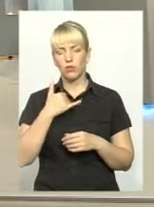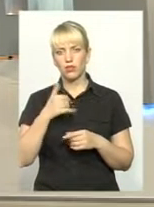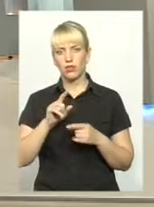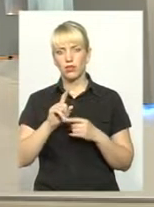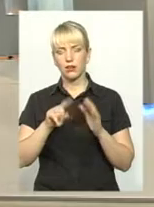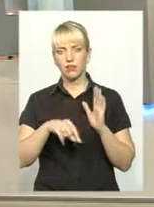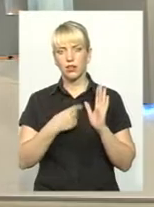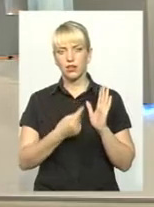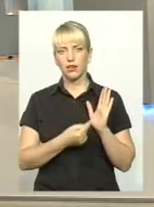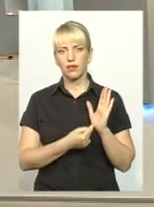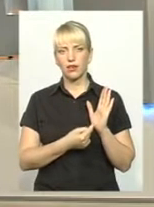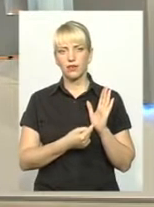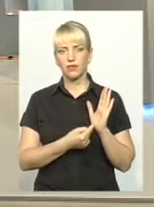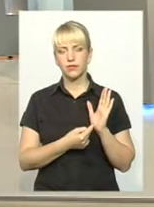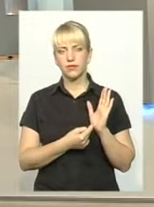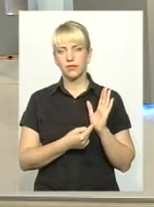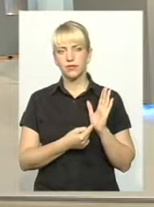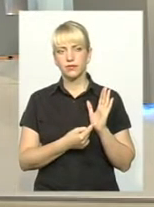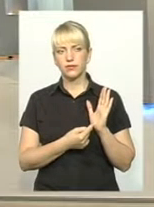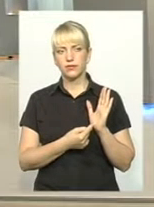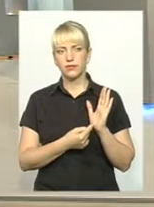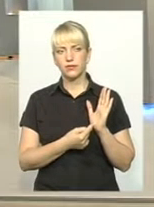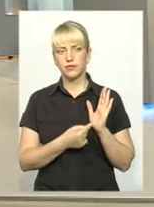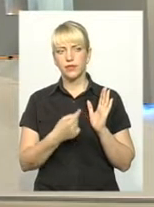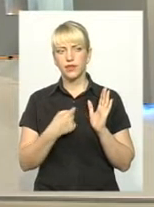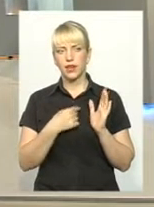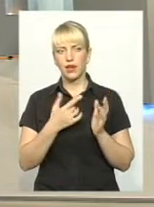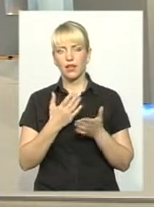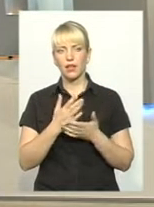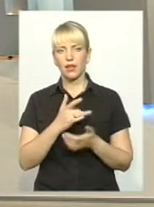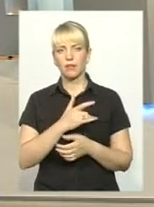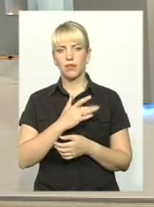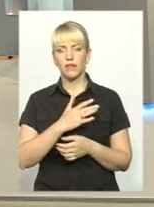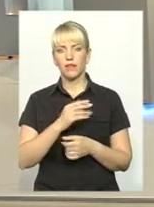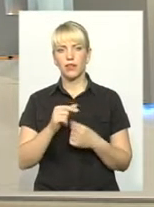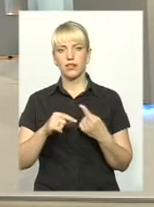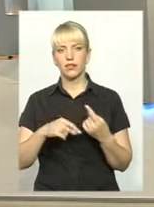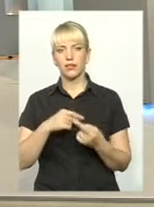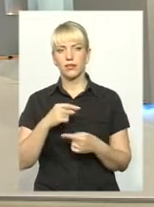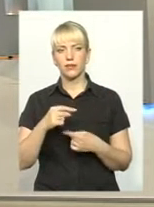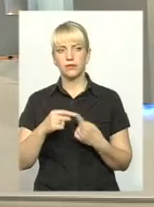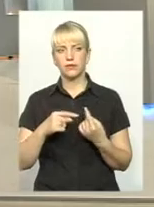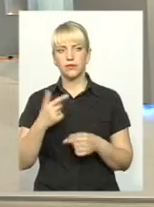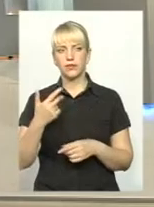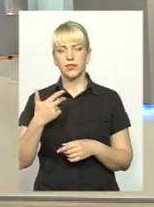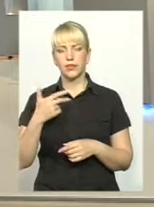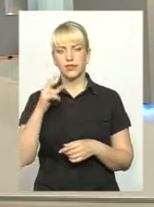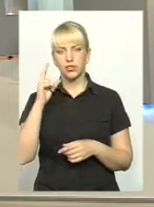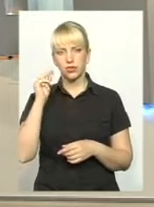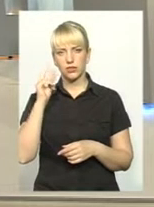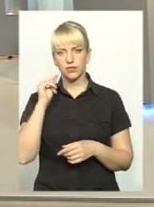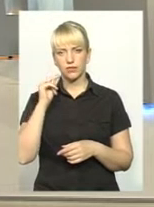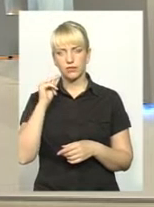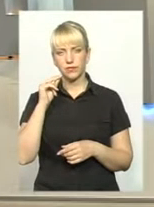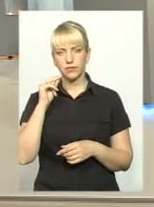запитання. Я приватний підприємець, 30-го числа на ринку Дубово